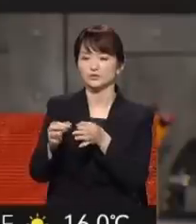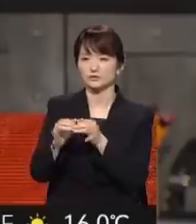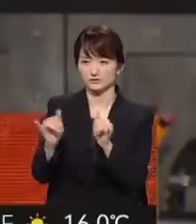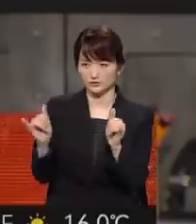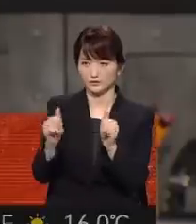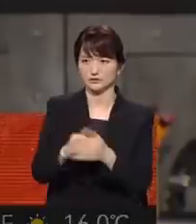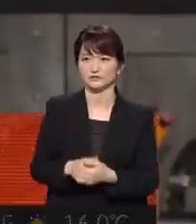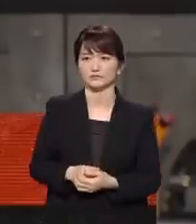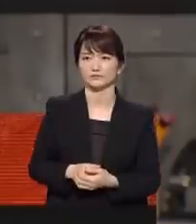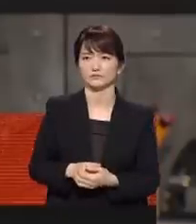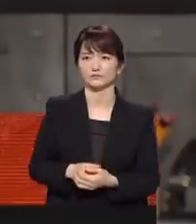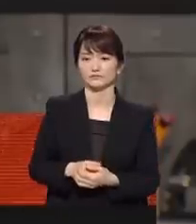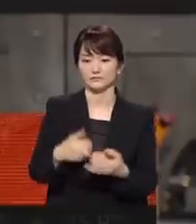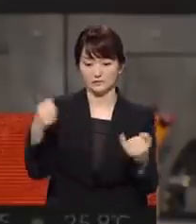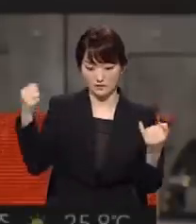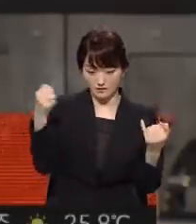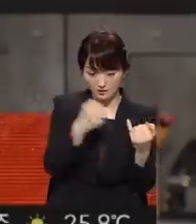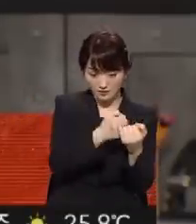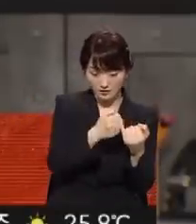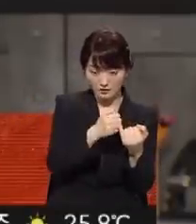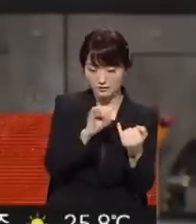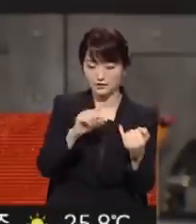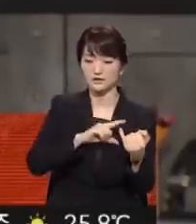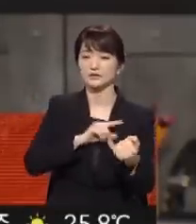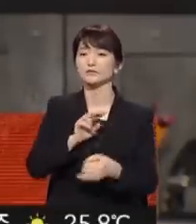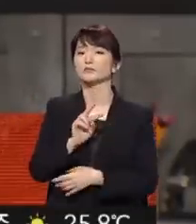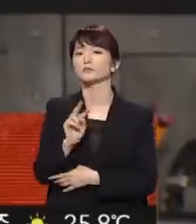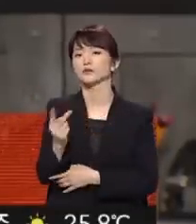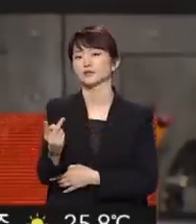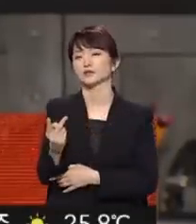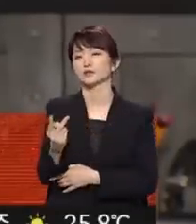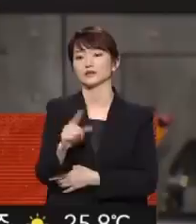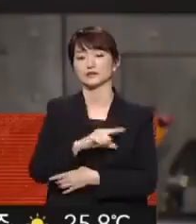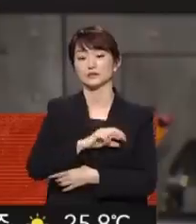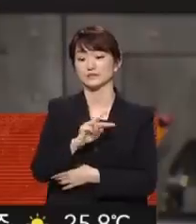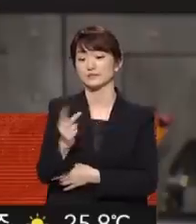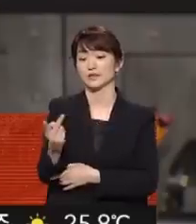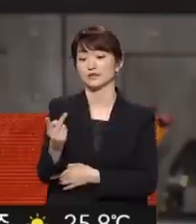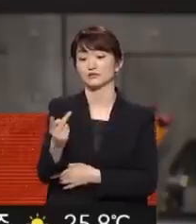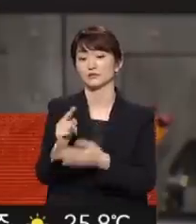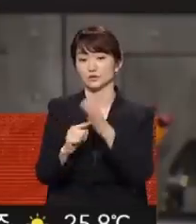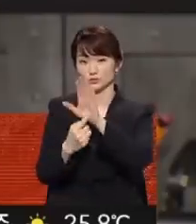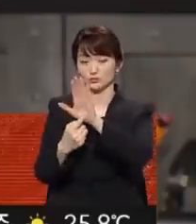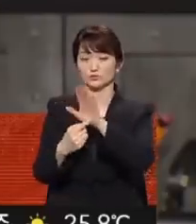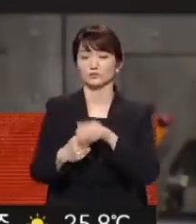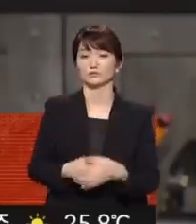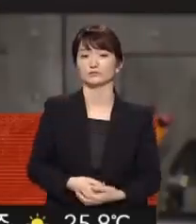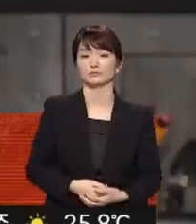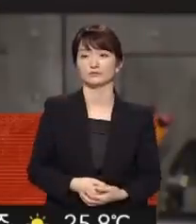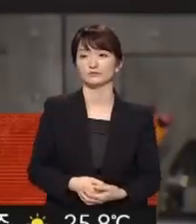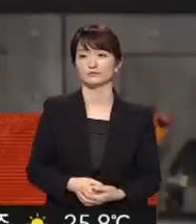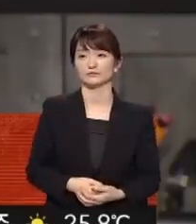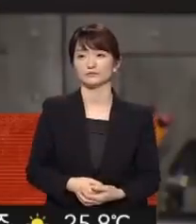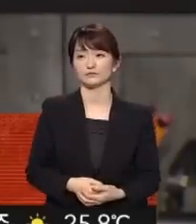가해자는 이름을 바꿨어요. 바꿨는데 바꾼 이름까지도 공개를 했다고 합니다. 그러니까 아마 이